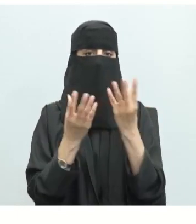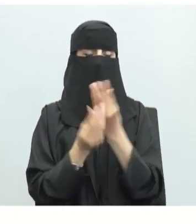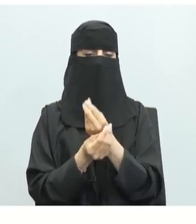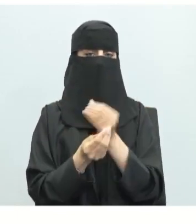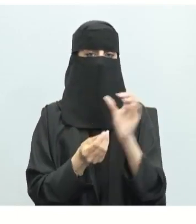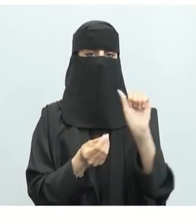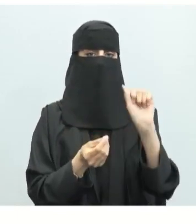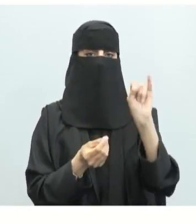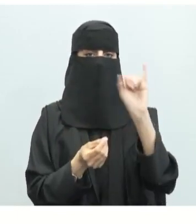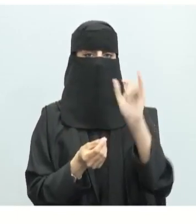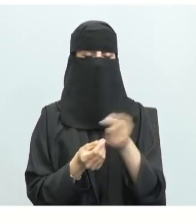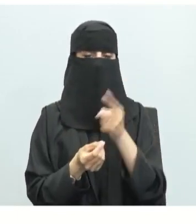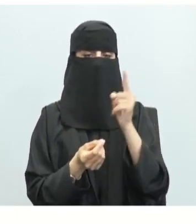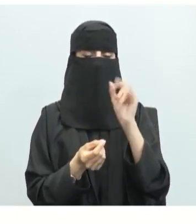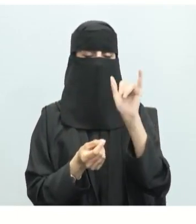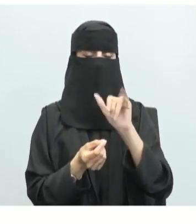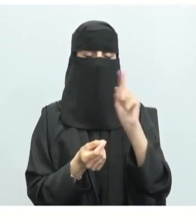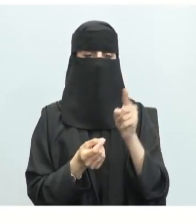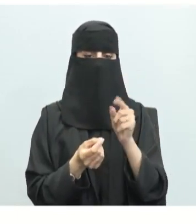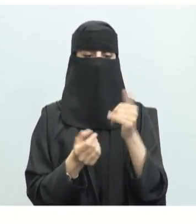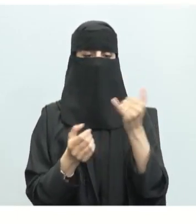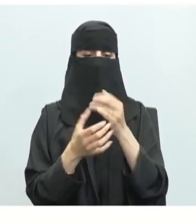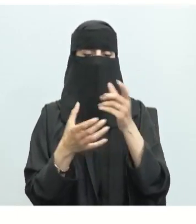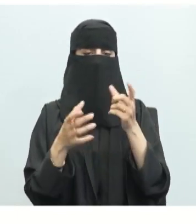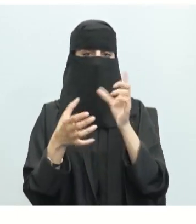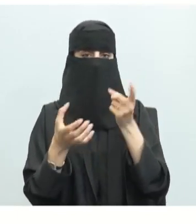وجميع يفيد الإحاطة والشمول.